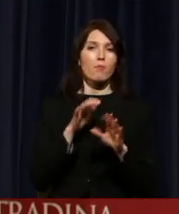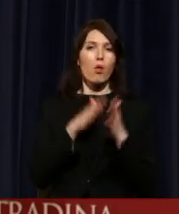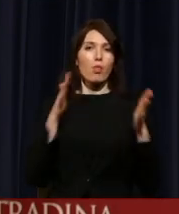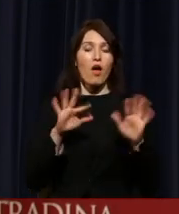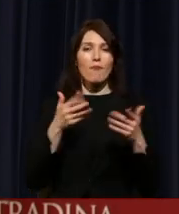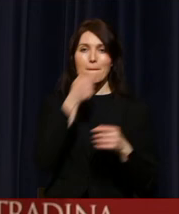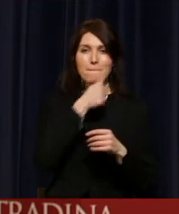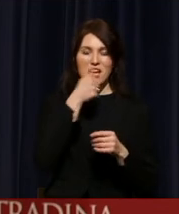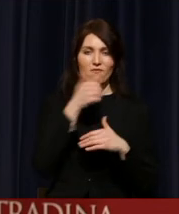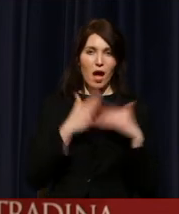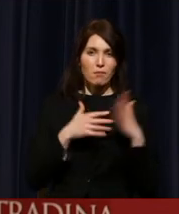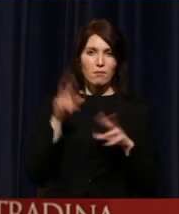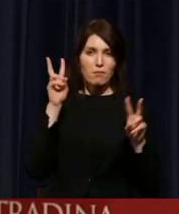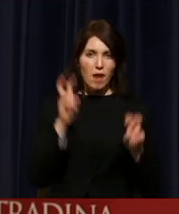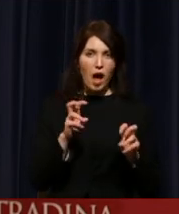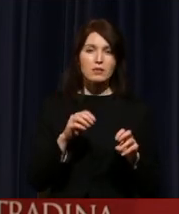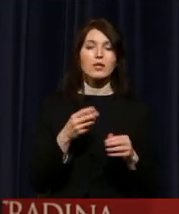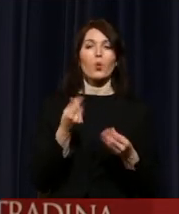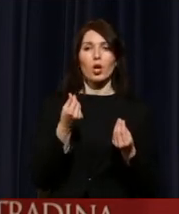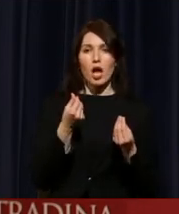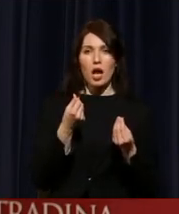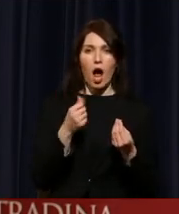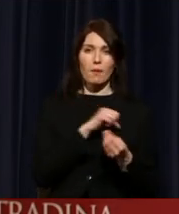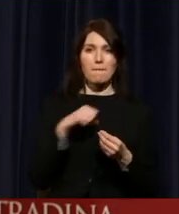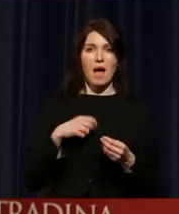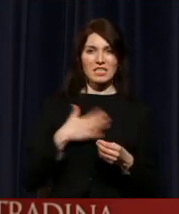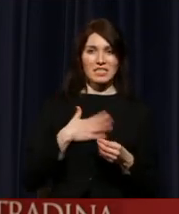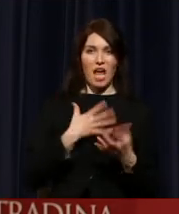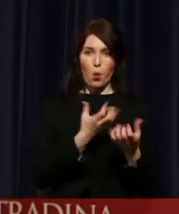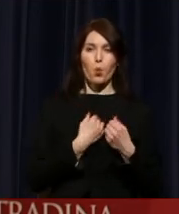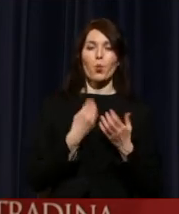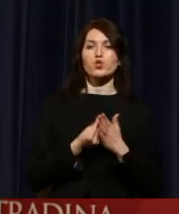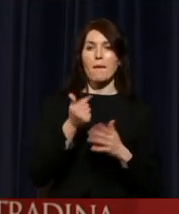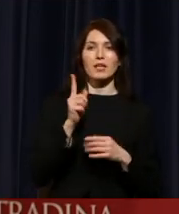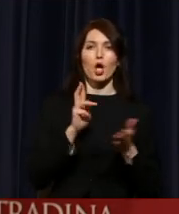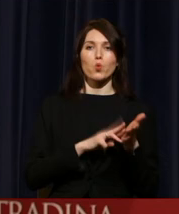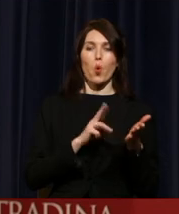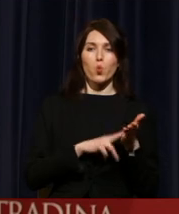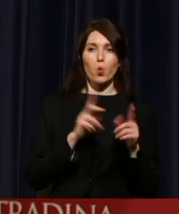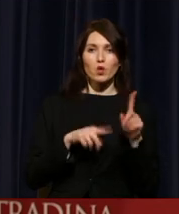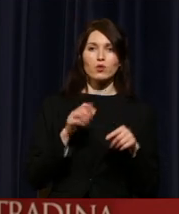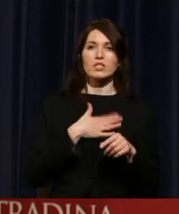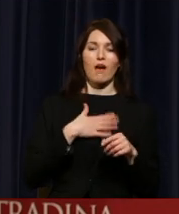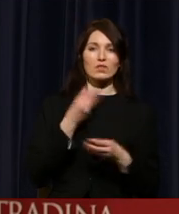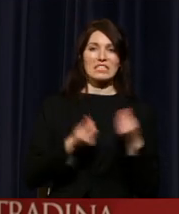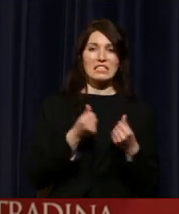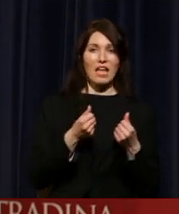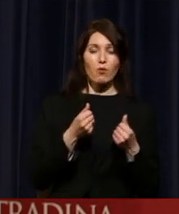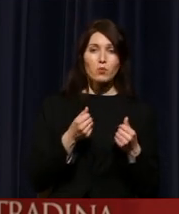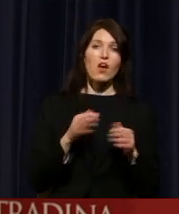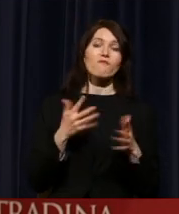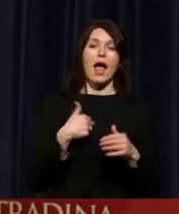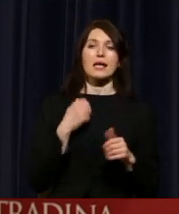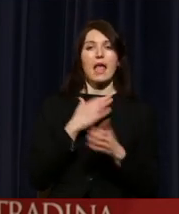vai tā ir privāta prakse, kur ienākumus es paturu pat sev un nomaksāju tikai nodokļus un savus izdevumus, vai es